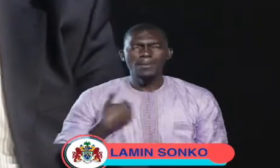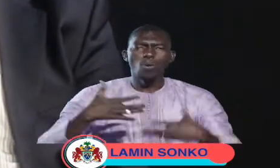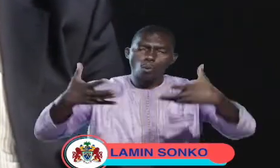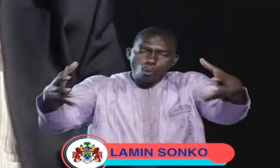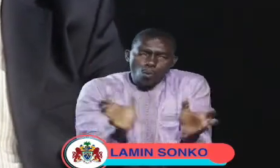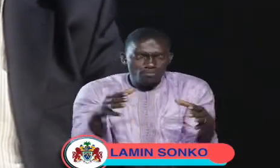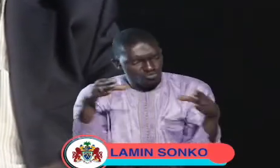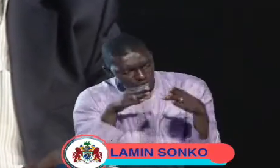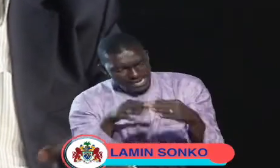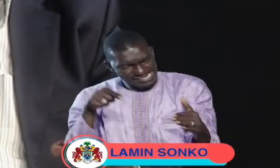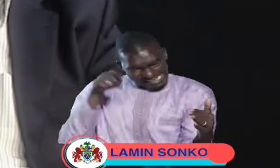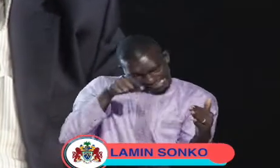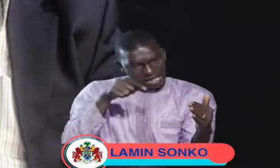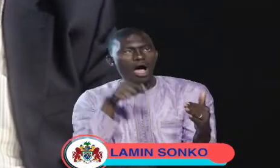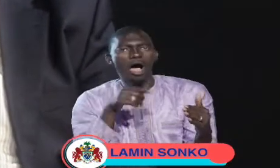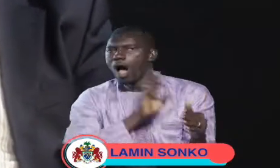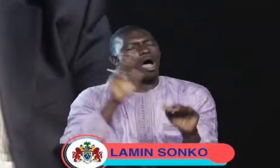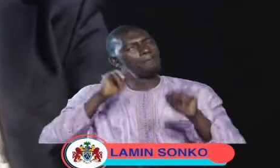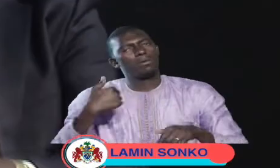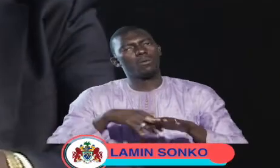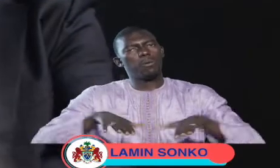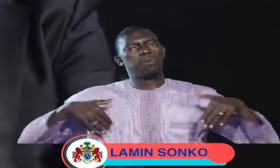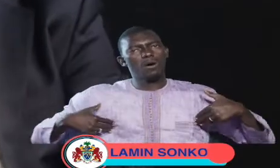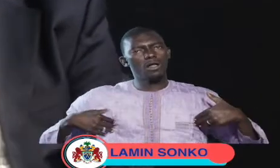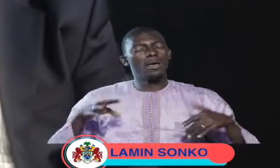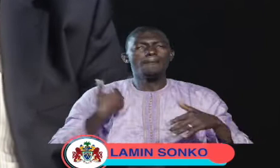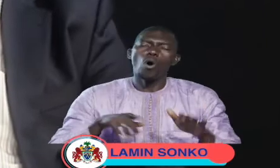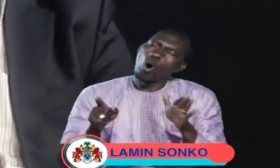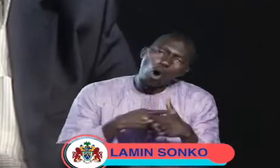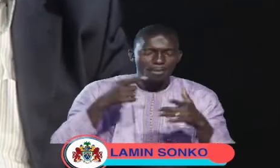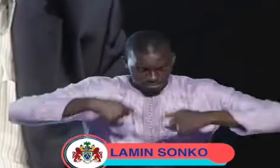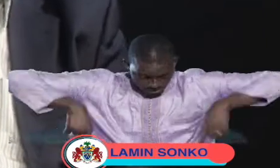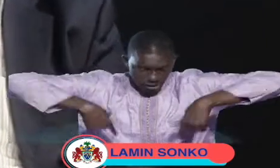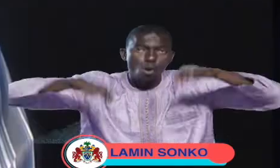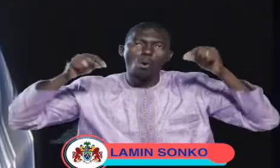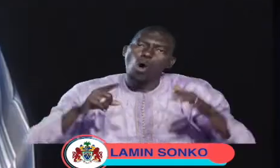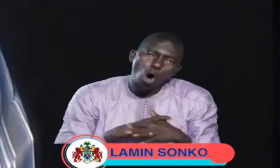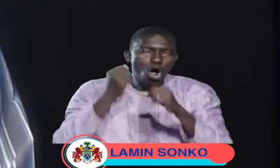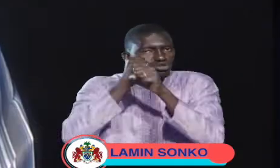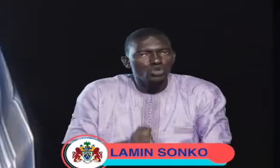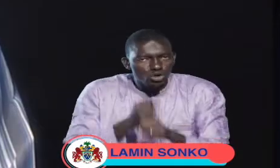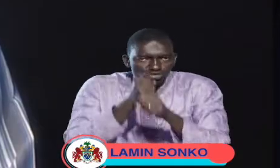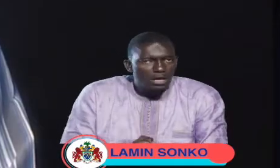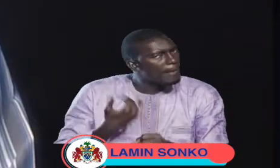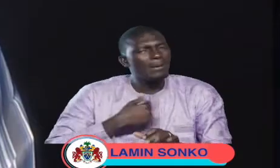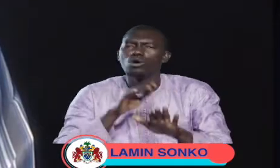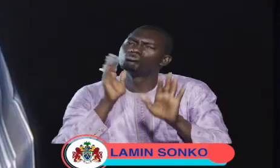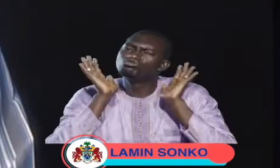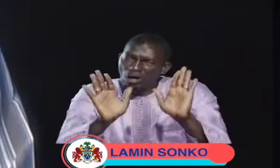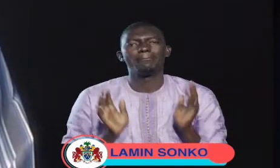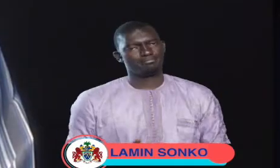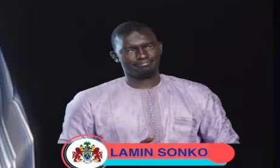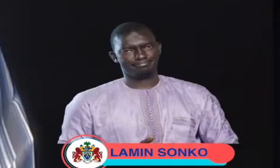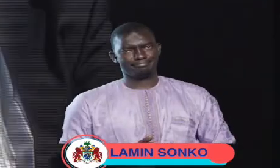damento misal fe banta balomba wala misal fe jamon kon lamba wala misal choñu kon wala misal dawda miango molso jurmono